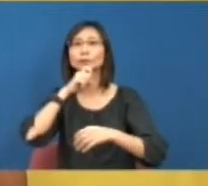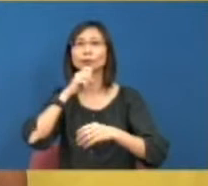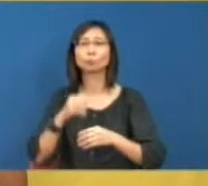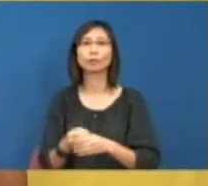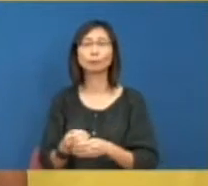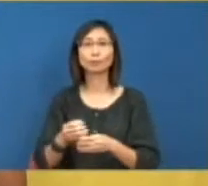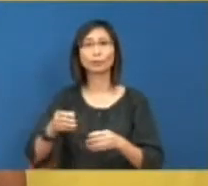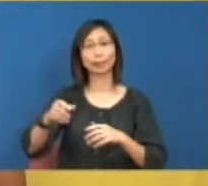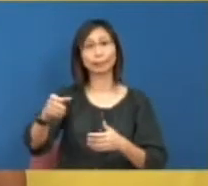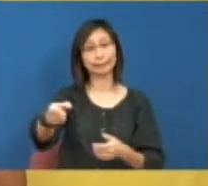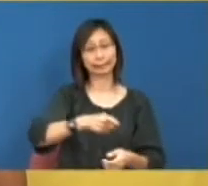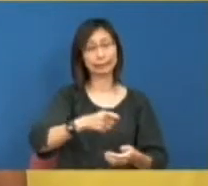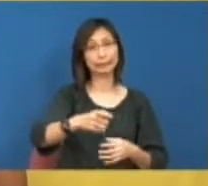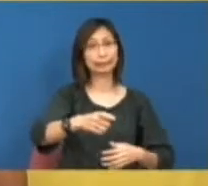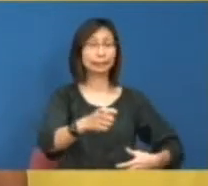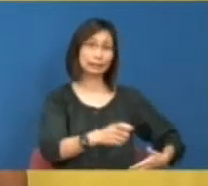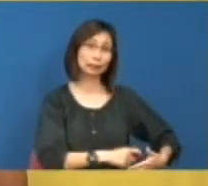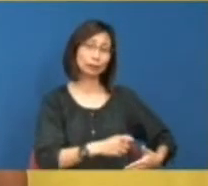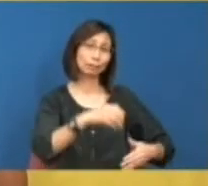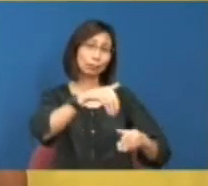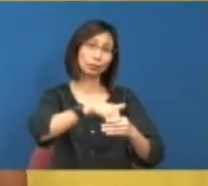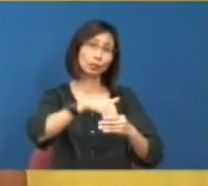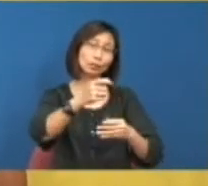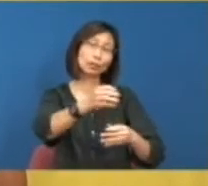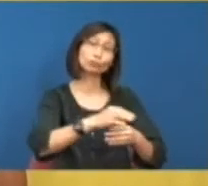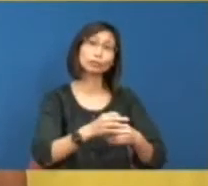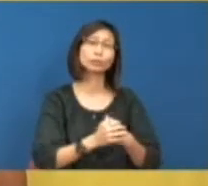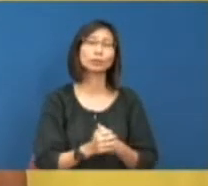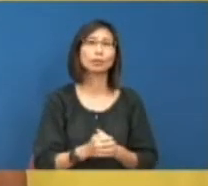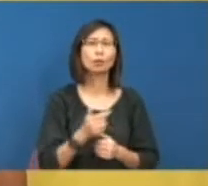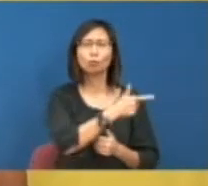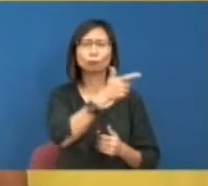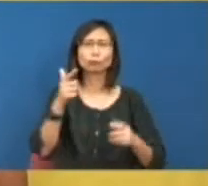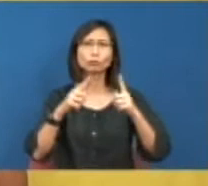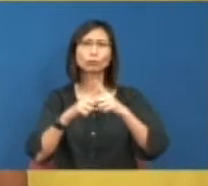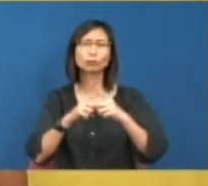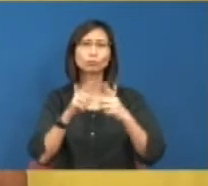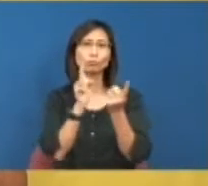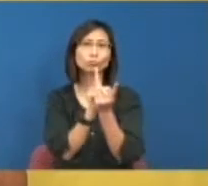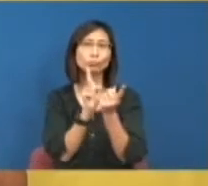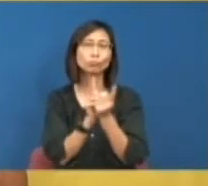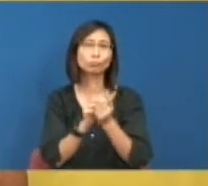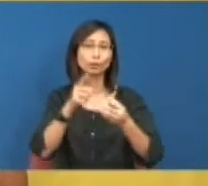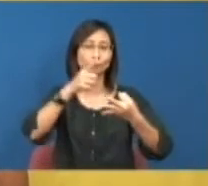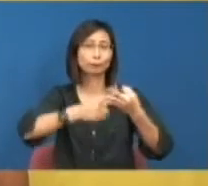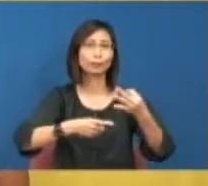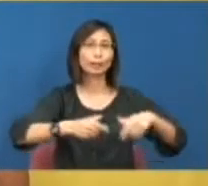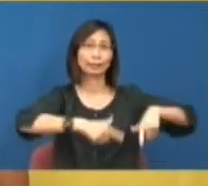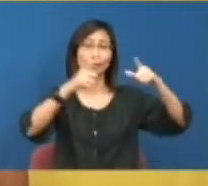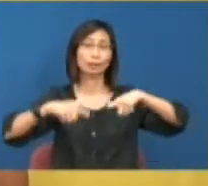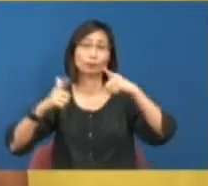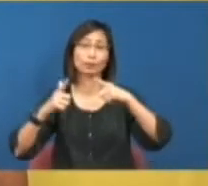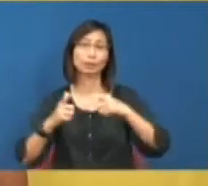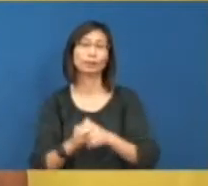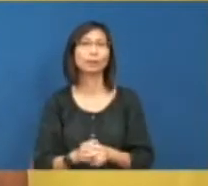豪啊。咁其實好多人都係會對阿林公公啊、曾蔭權啊、曾偉雄比分嘅。咁呢三個人